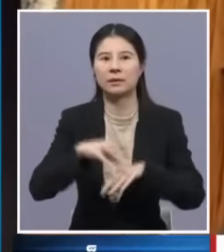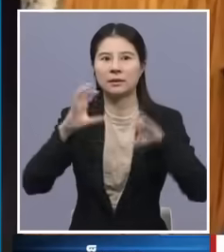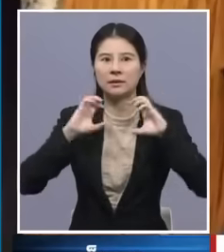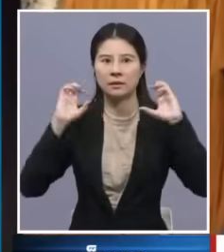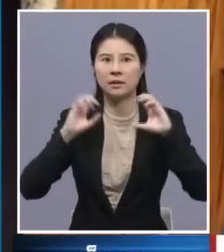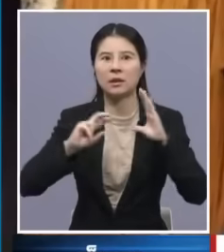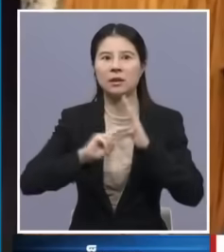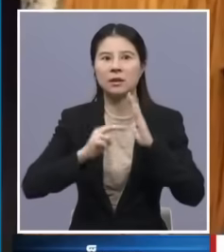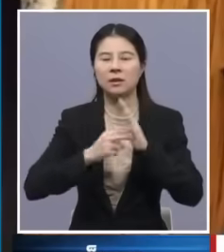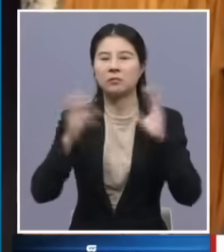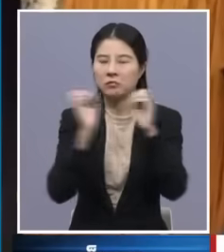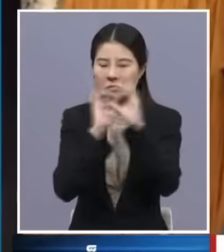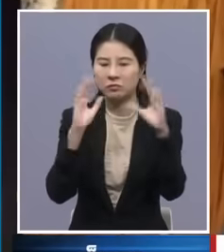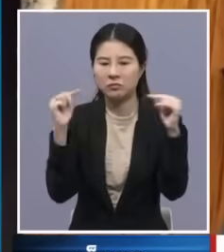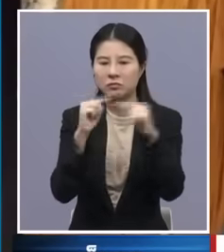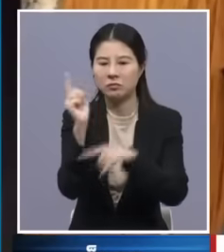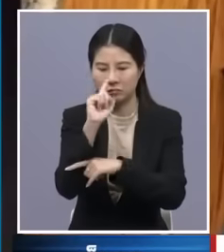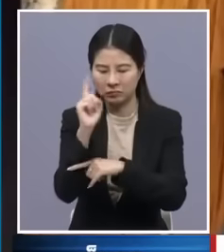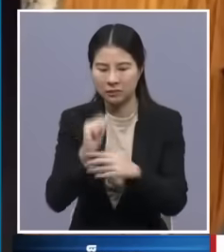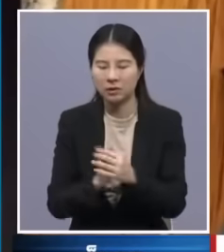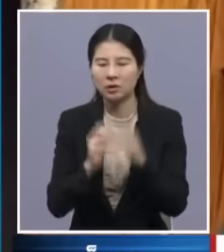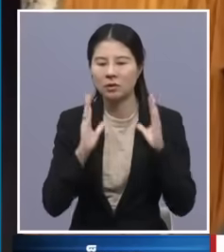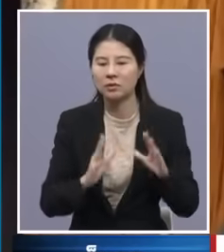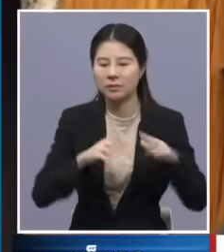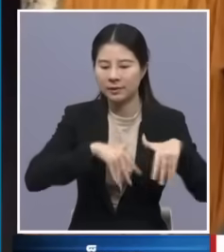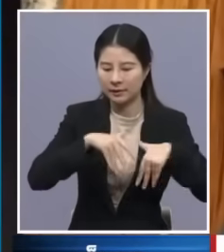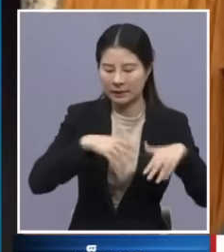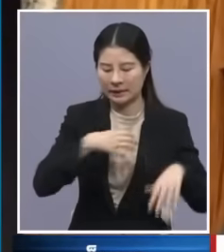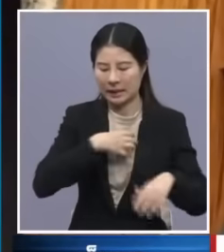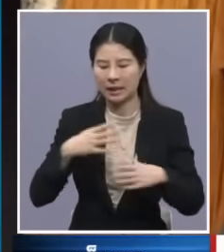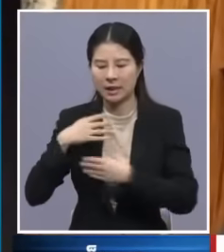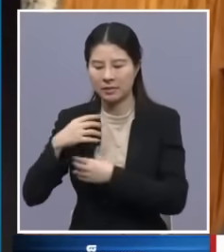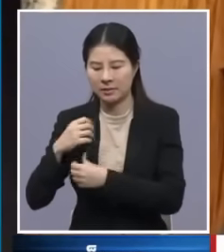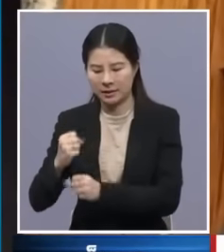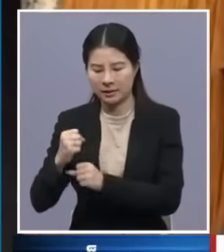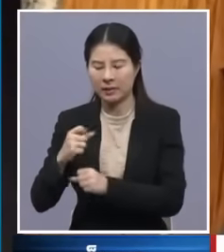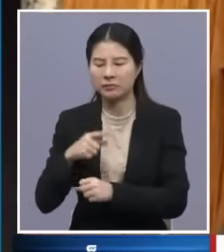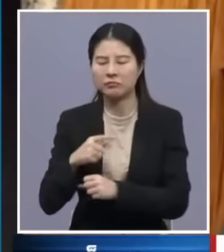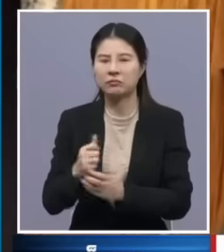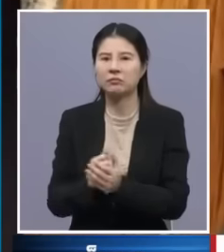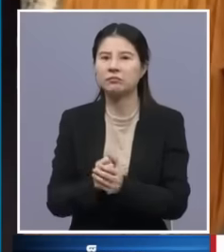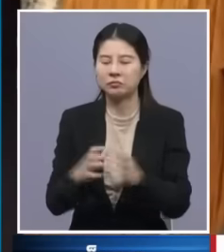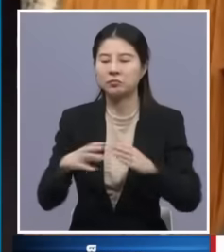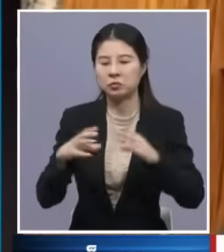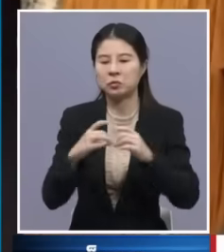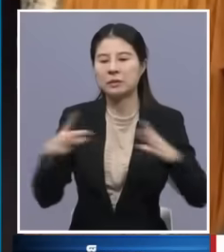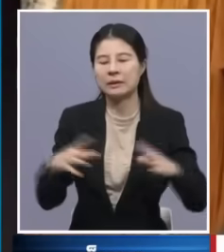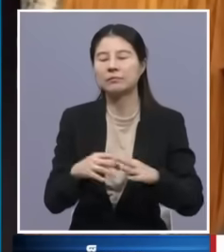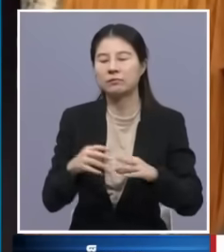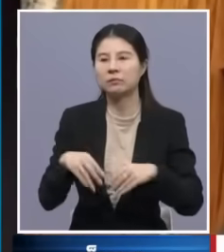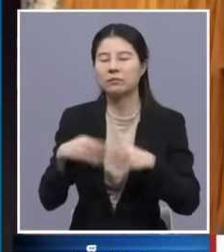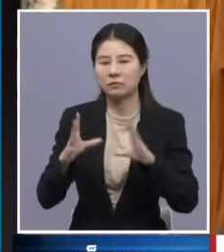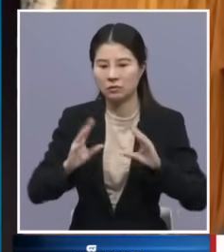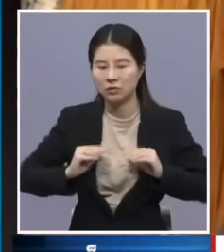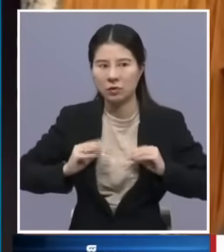ยเสียงตรงนี้เรียกว่ามันชัดเจนมากว่าในผลลัพธ์จากการเลือกตั้งที่เป็นเสียงของประชาชนอ่ะเขาบอกชัดเจนว่า